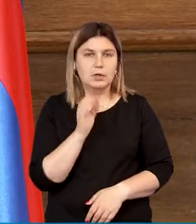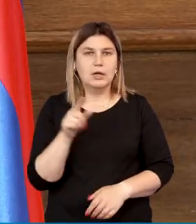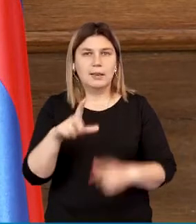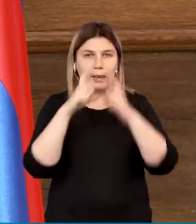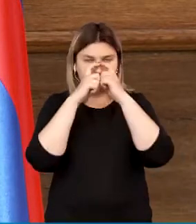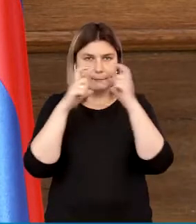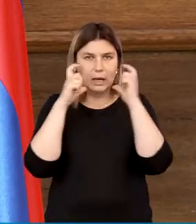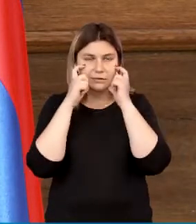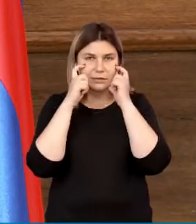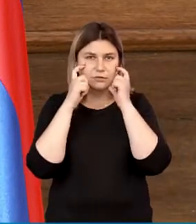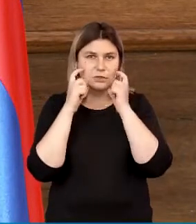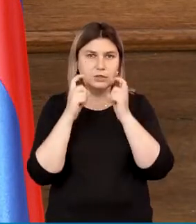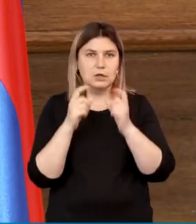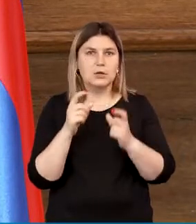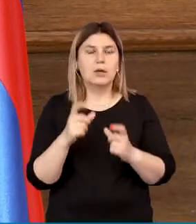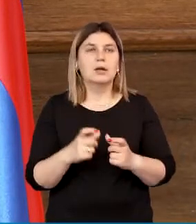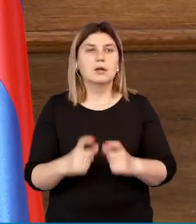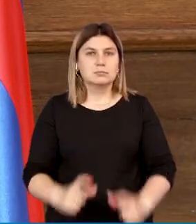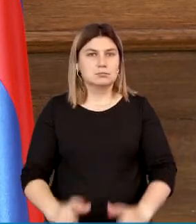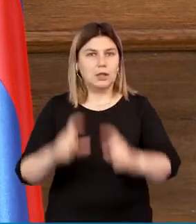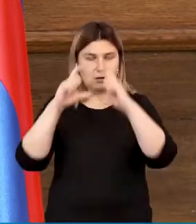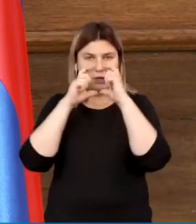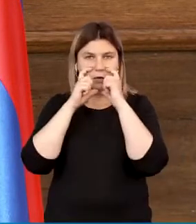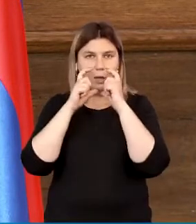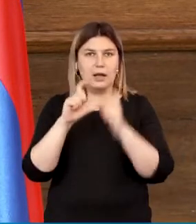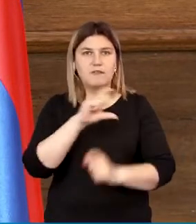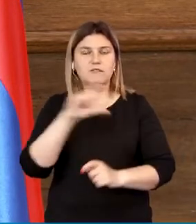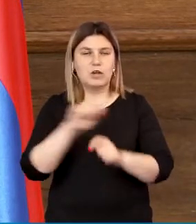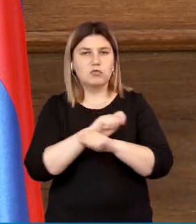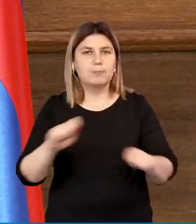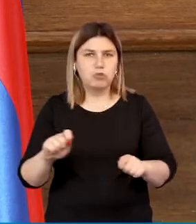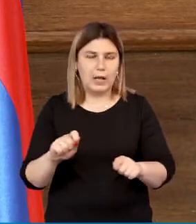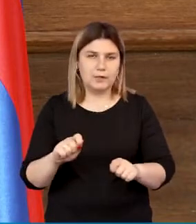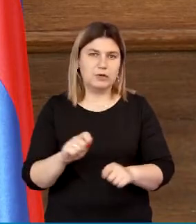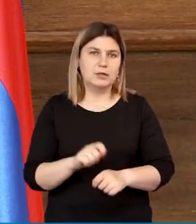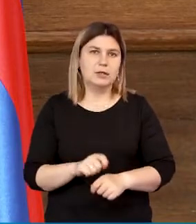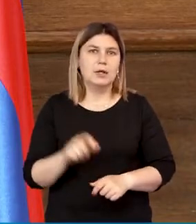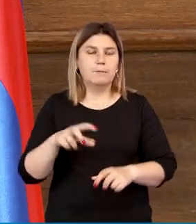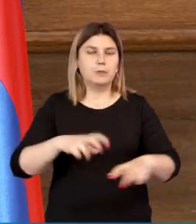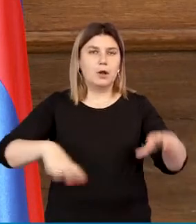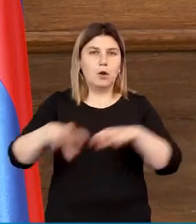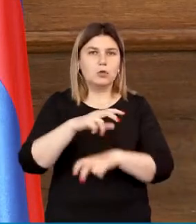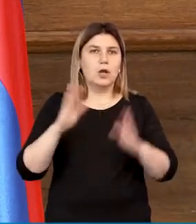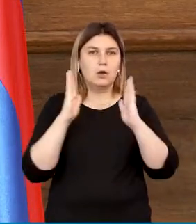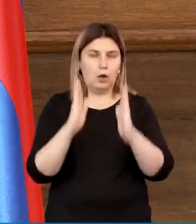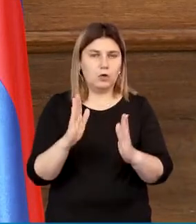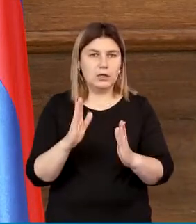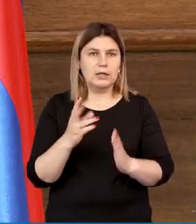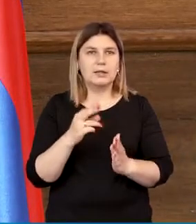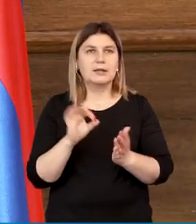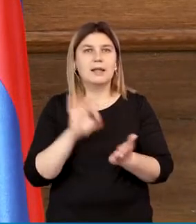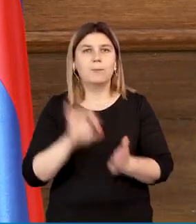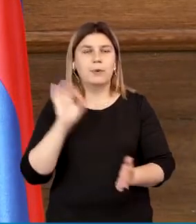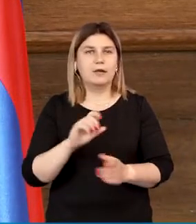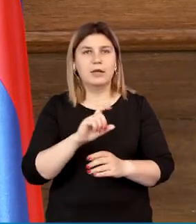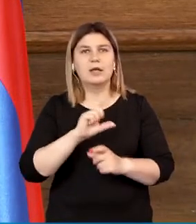maseczki zakładały w trakcie przerw, w trakcie przemieszczania się przez korytarze. Na pewno nie oczekujemy tego